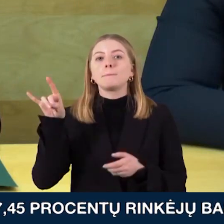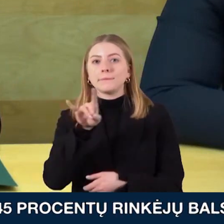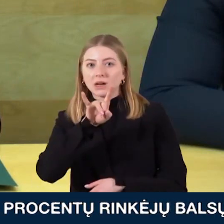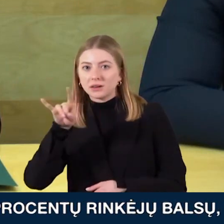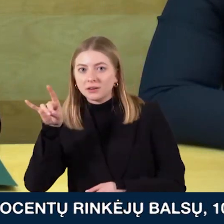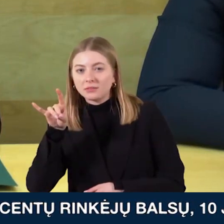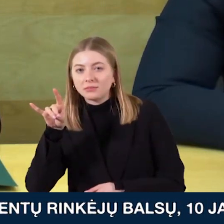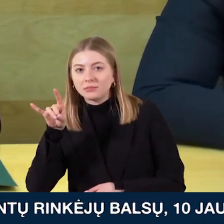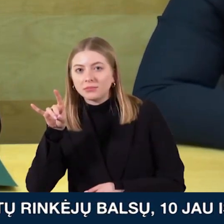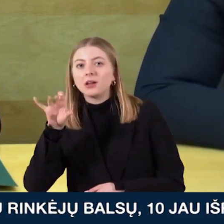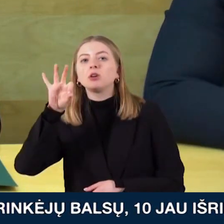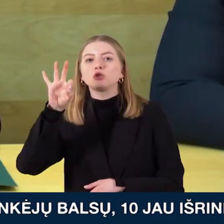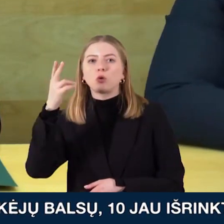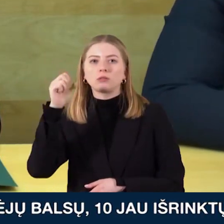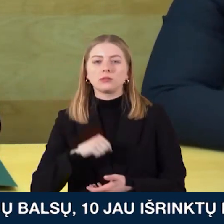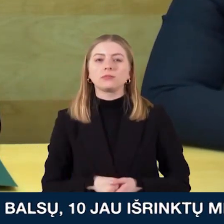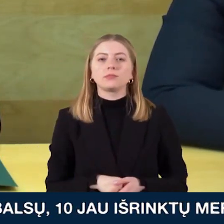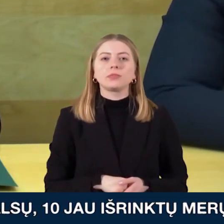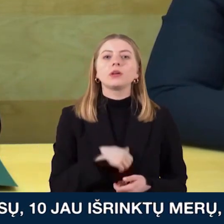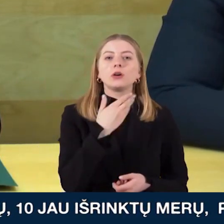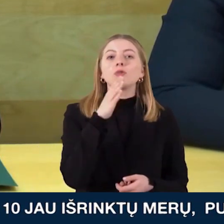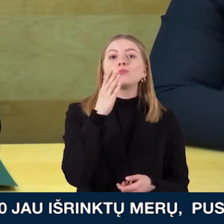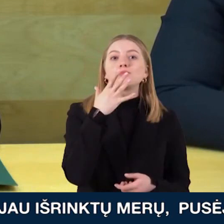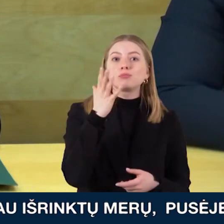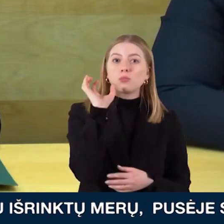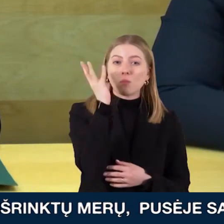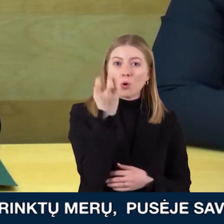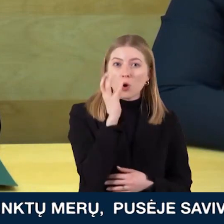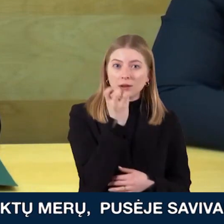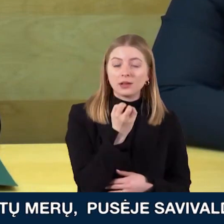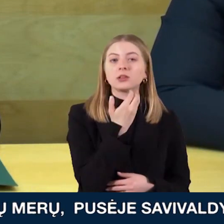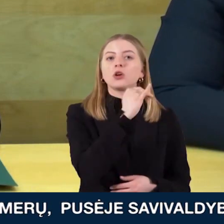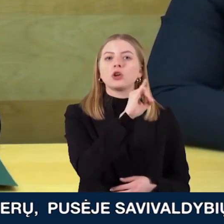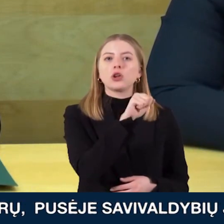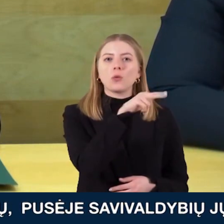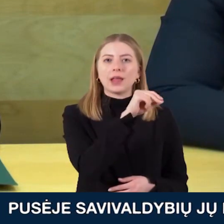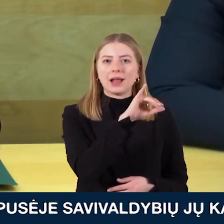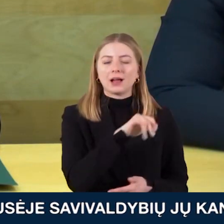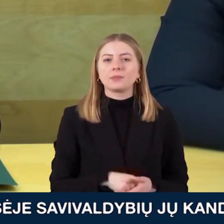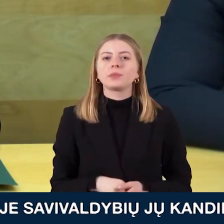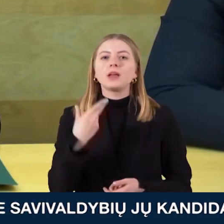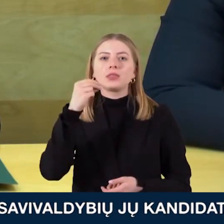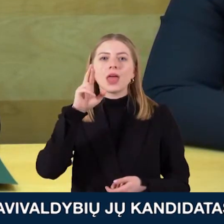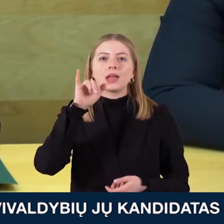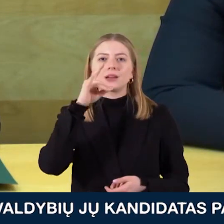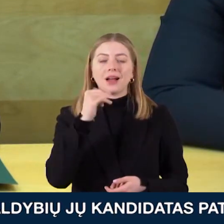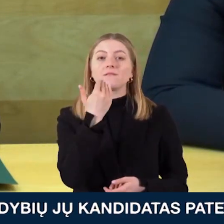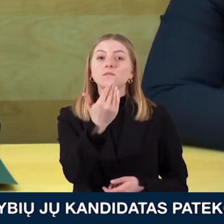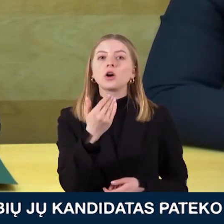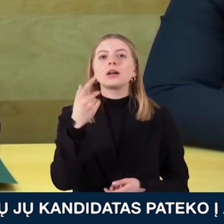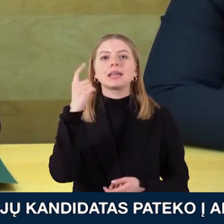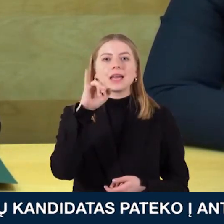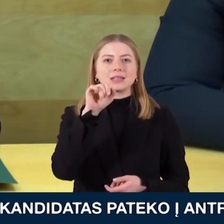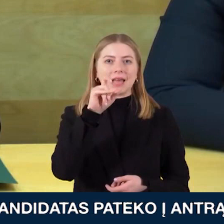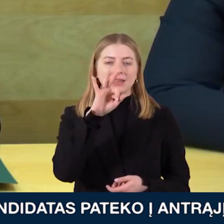Marijampolėje Povilas Isoda, Molėtų rajone Saulius Jauneika, Neringoje Darius Jasaitis, Pakruojo